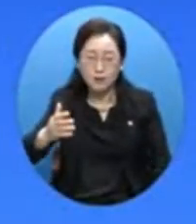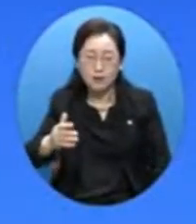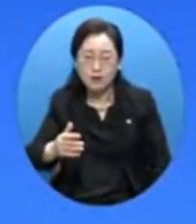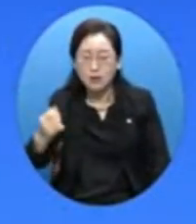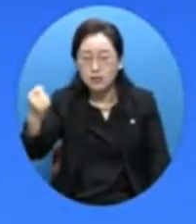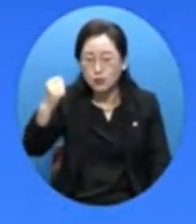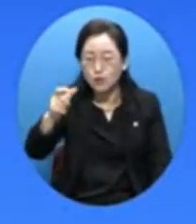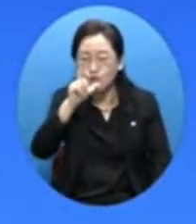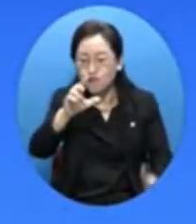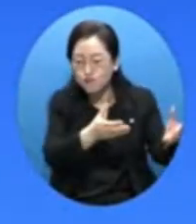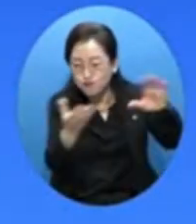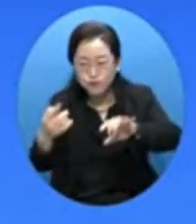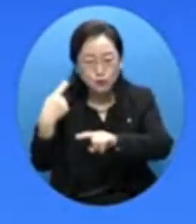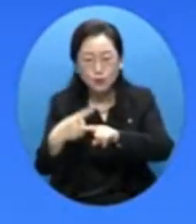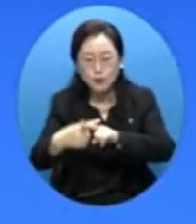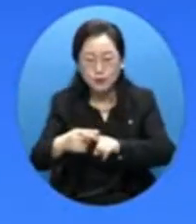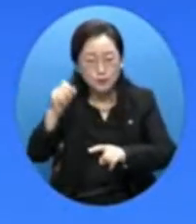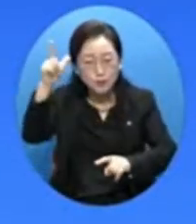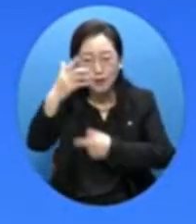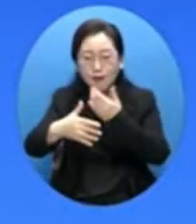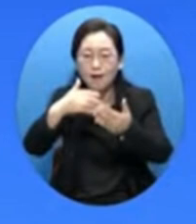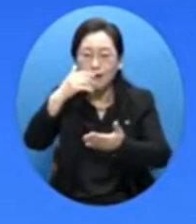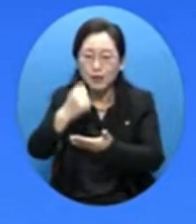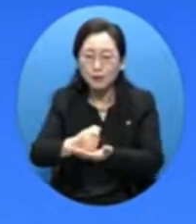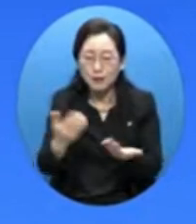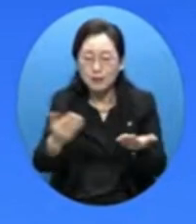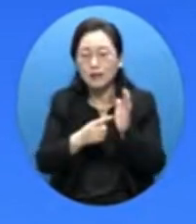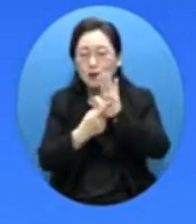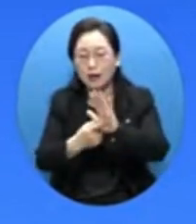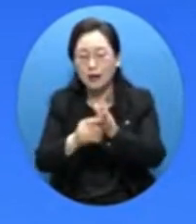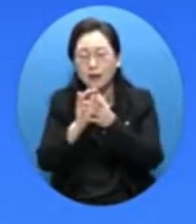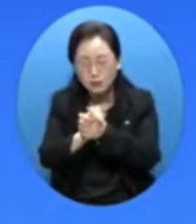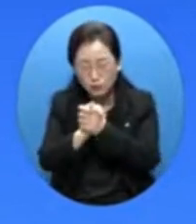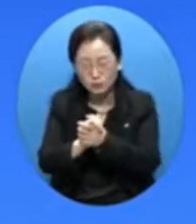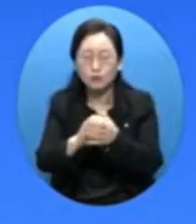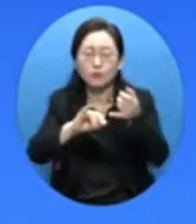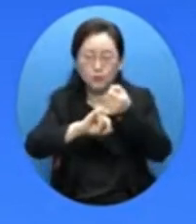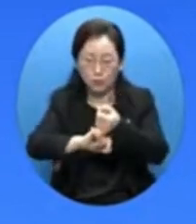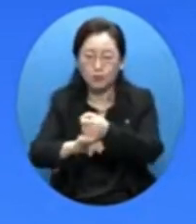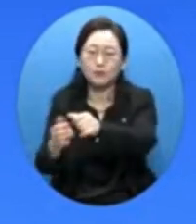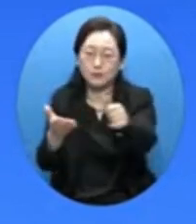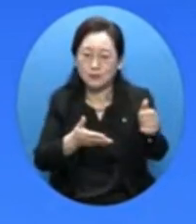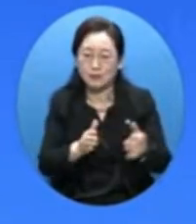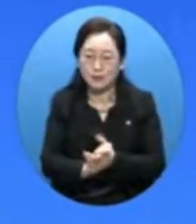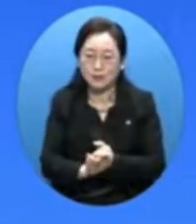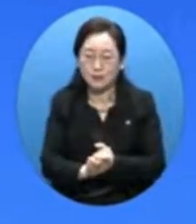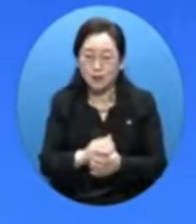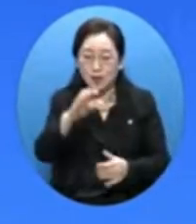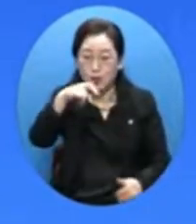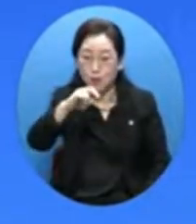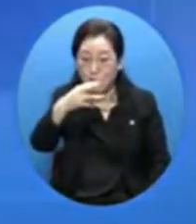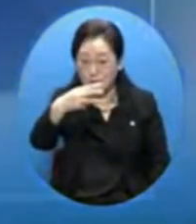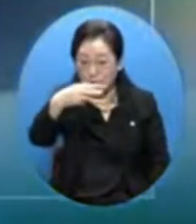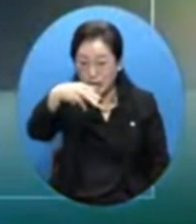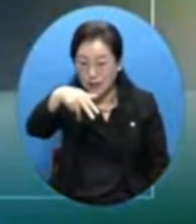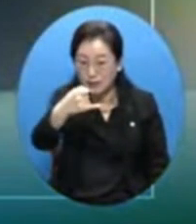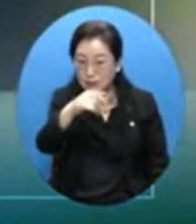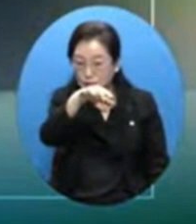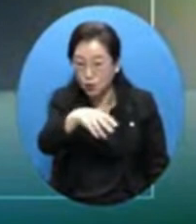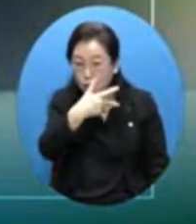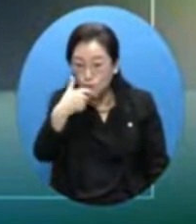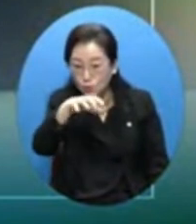부어주어서 위대한 역사가 나타나게 하여 주옵소서. 우리는 기도하고 또 기도하고 또 기도해야 될 것입니다. 웨일즈의 부흥에 대해서 이와 같은 기록이